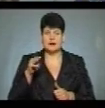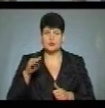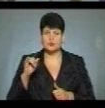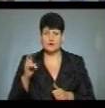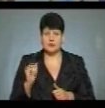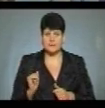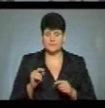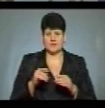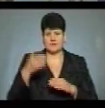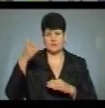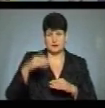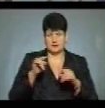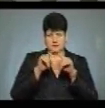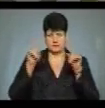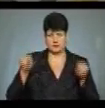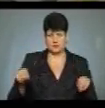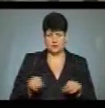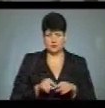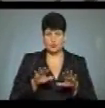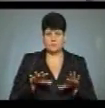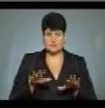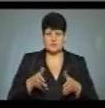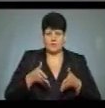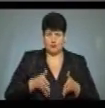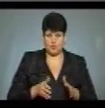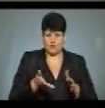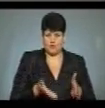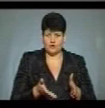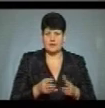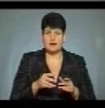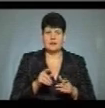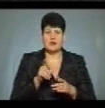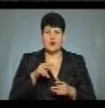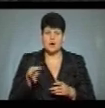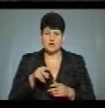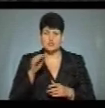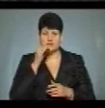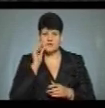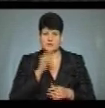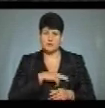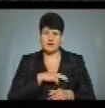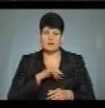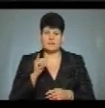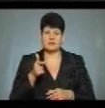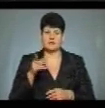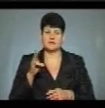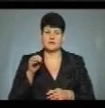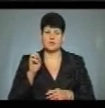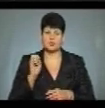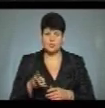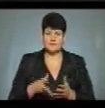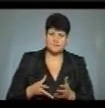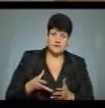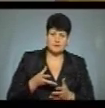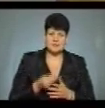школи відкрили меморіальну дошку місцевому уродженцю, лауреату Шевченківської премії Івану Гнатюку. Профінансував